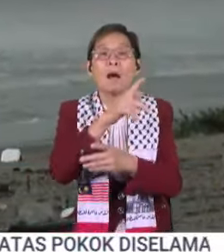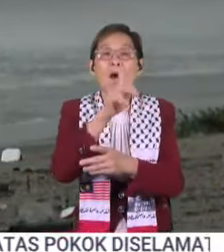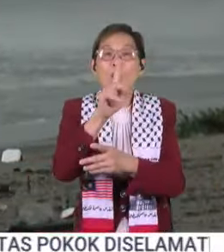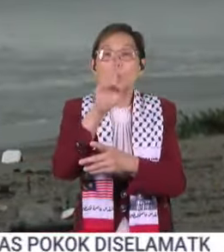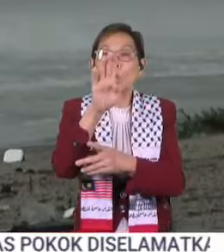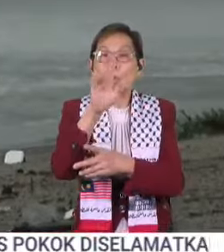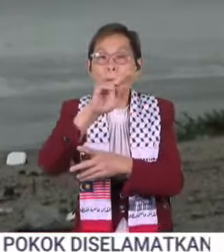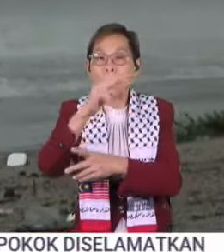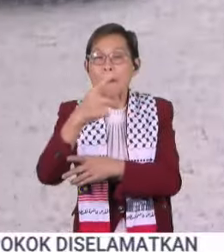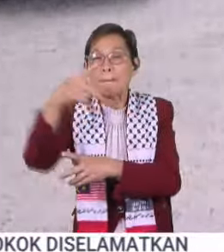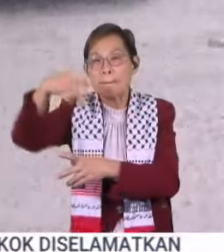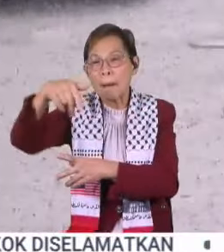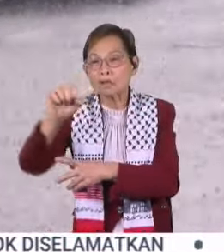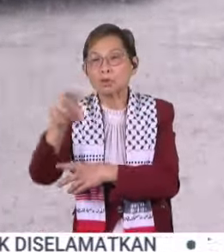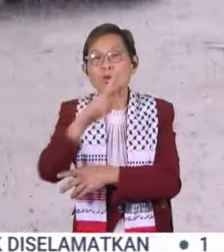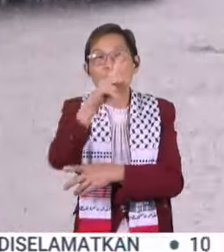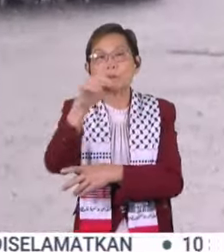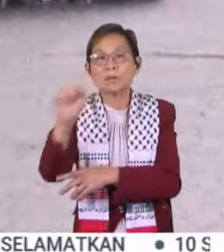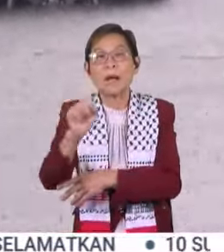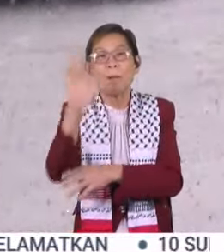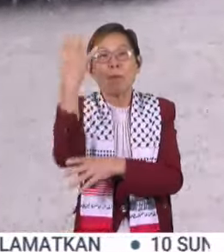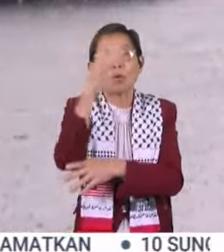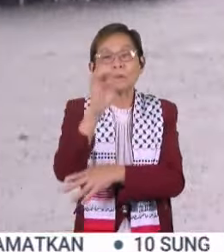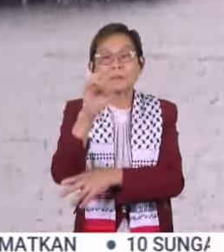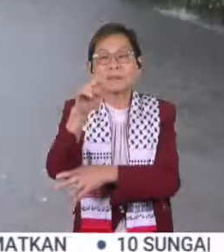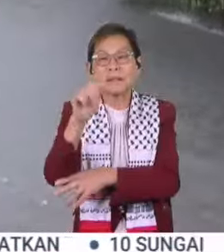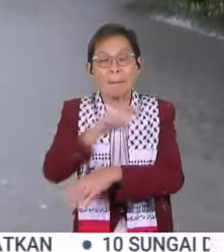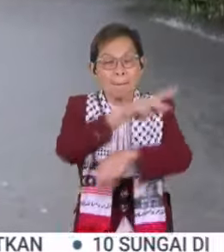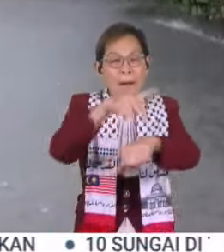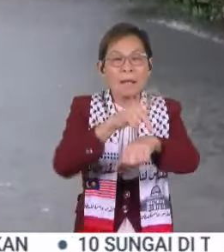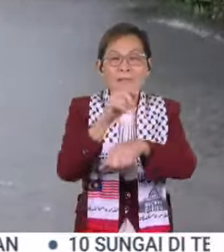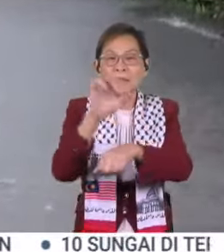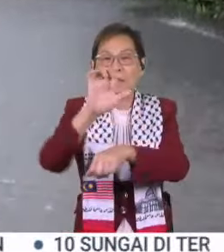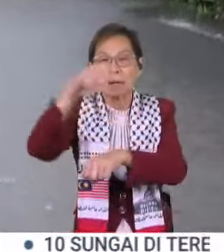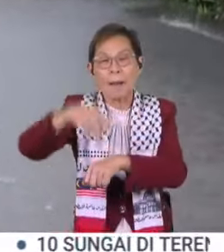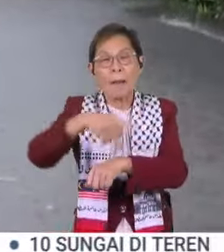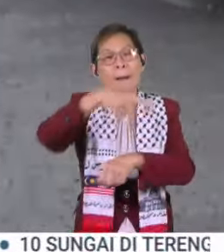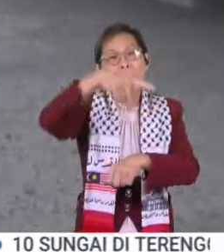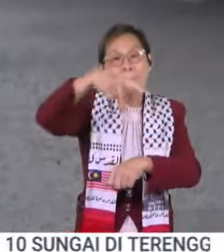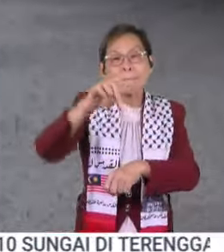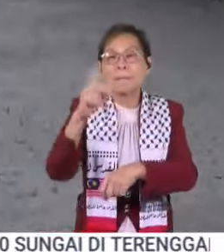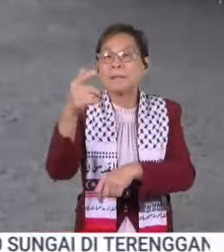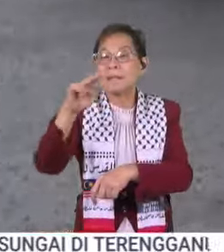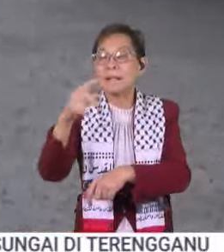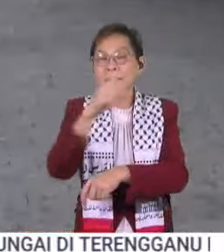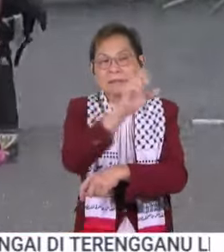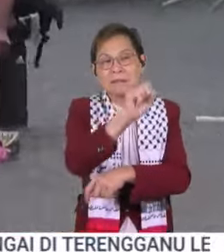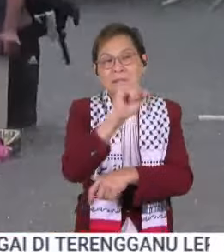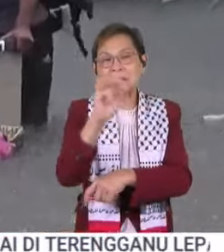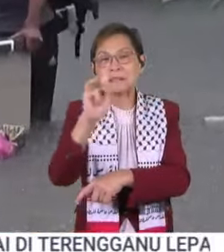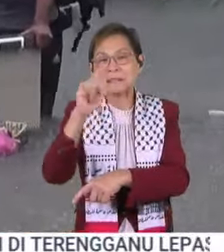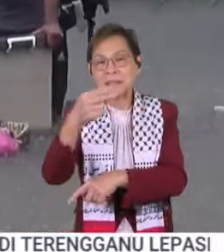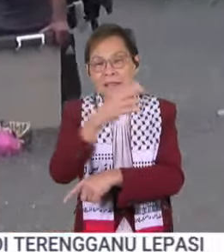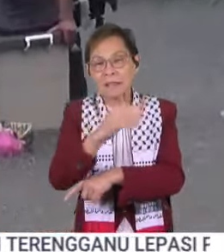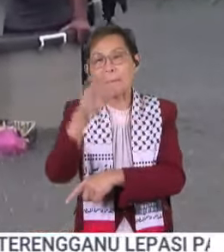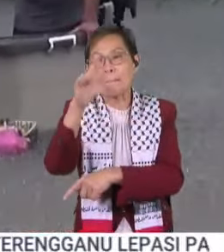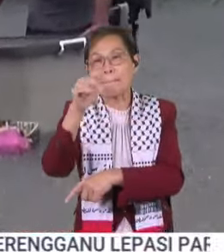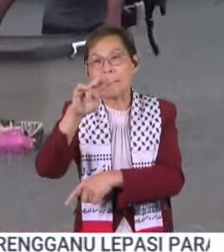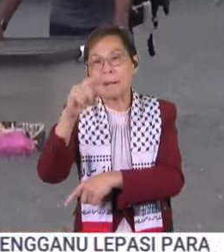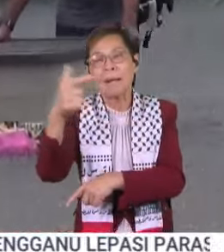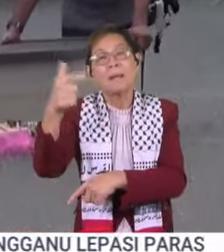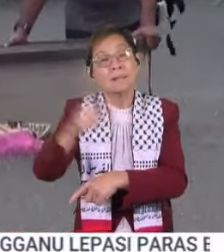Kubang Pasu kota setar pokok Sena Padang terap pendang sik dan baling selain hulu perak perak